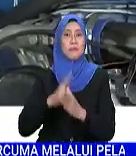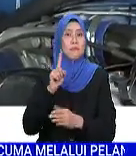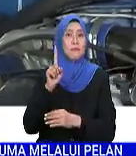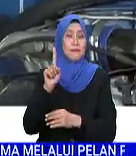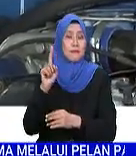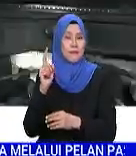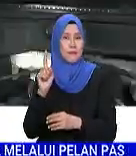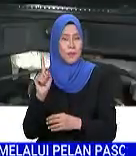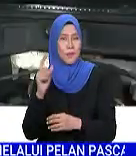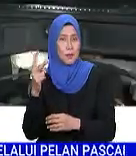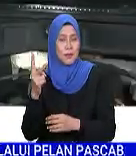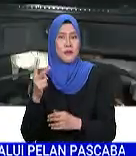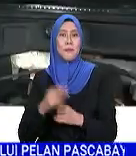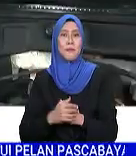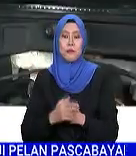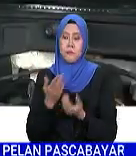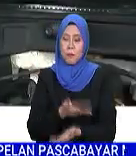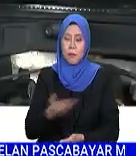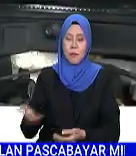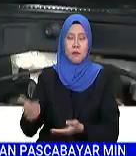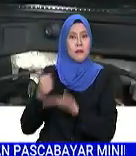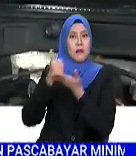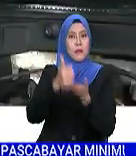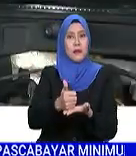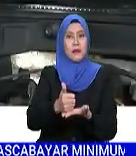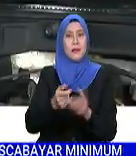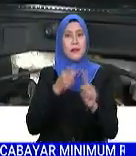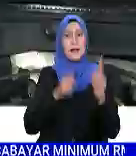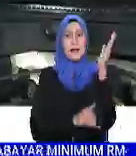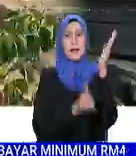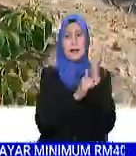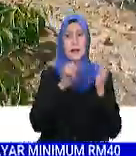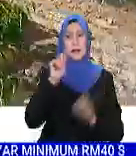kita akan bawa semua barang-barang bantuan termasuk barang bantuan daripada Yayasan Taqwa.